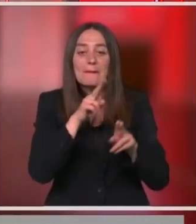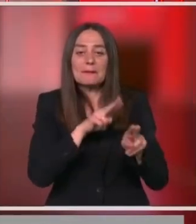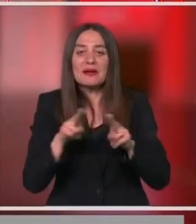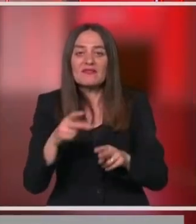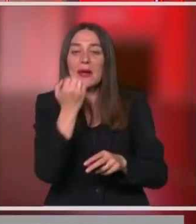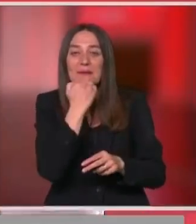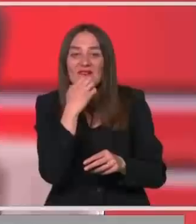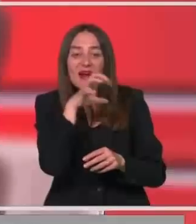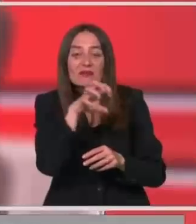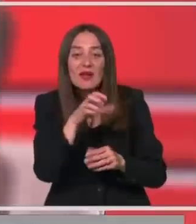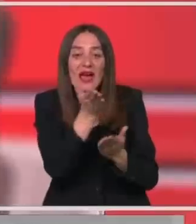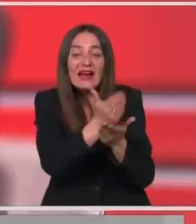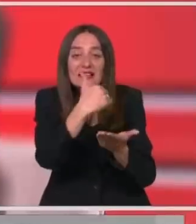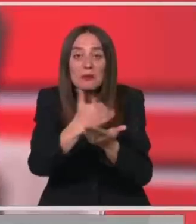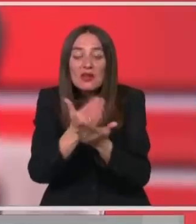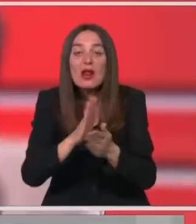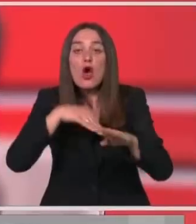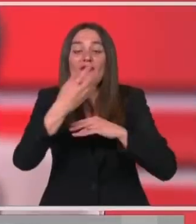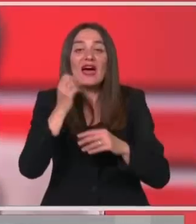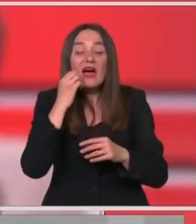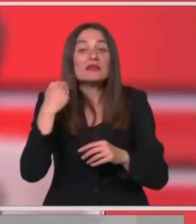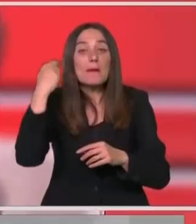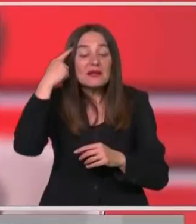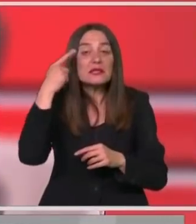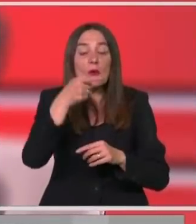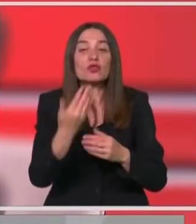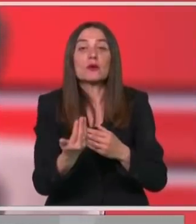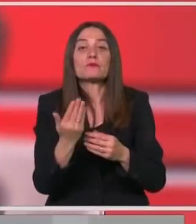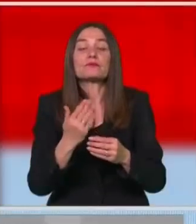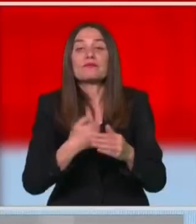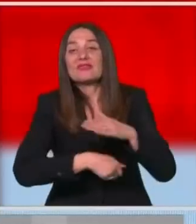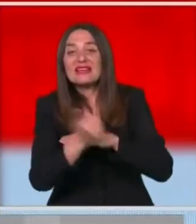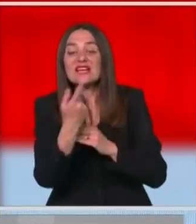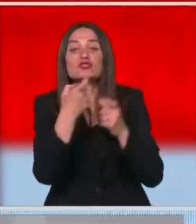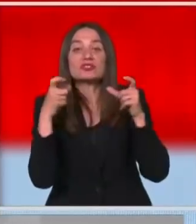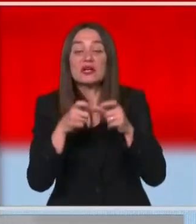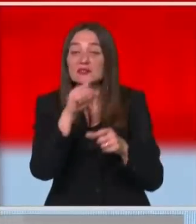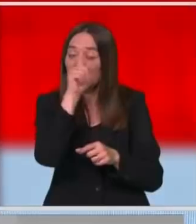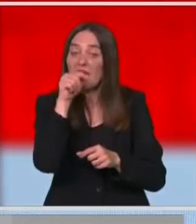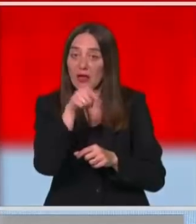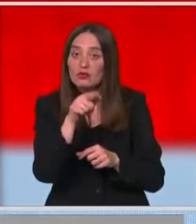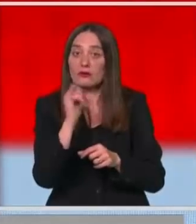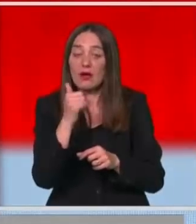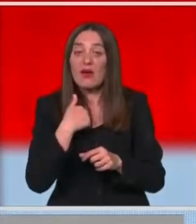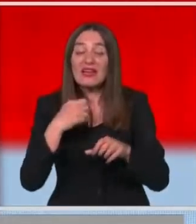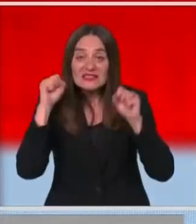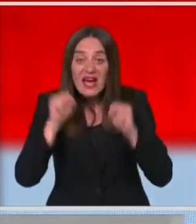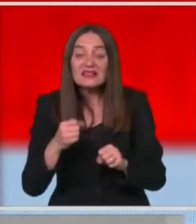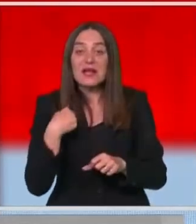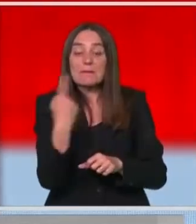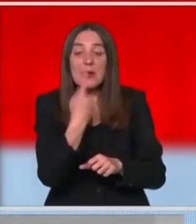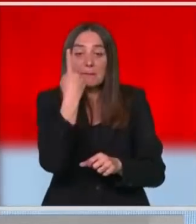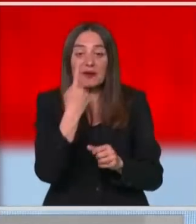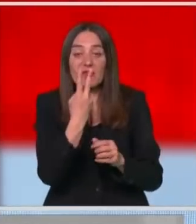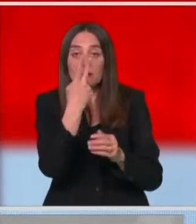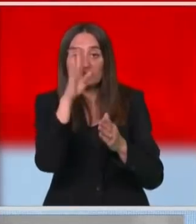privredne subjekte preraspodeliti onda kad pretpostavljamo da će oni izaći iz krize. Da li je to tako? Da li ćemo zaista mi sa prvim